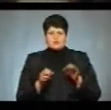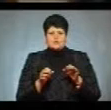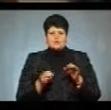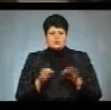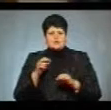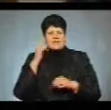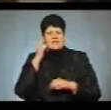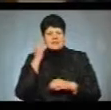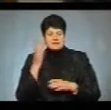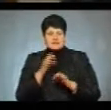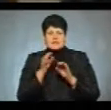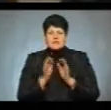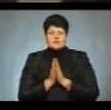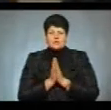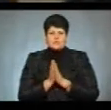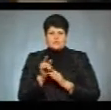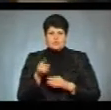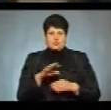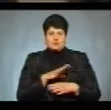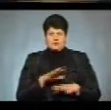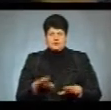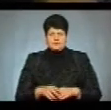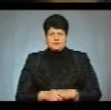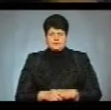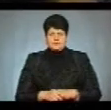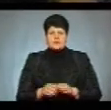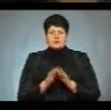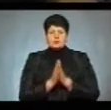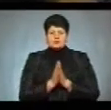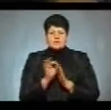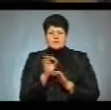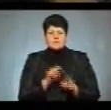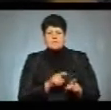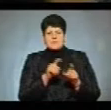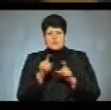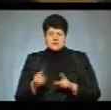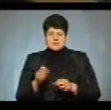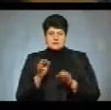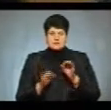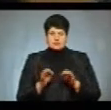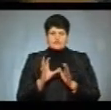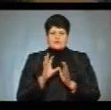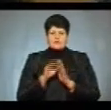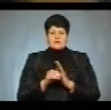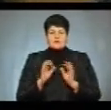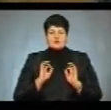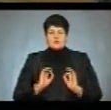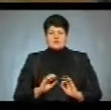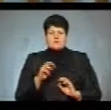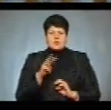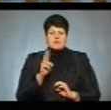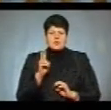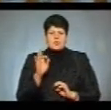Києва. Однак жодних клопотань від нього не надходило. Клопотання про перенесення судового розгляду внесла прокурор Мар'яна